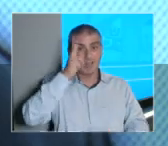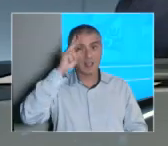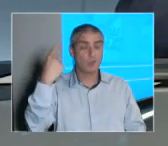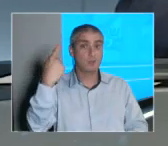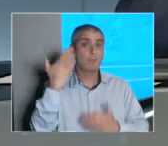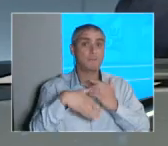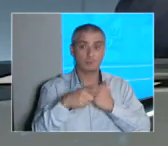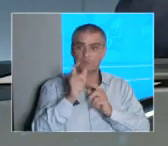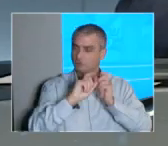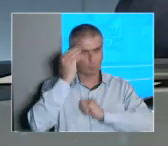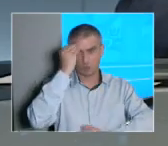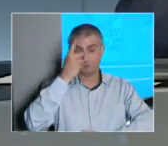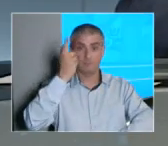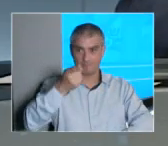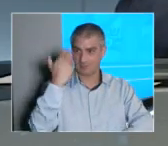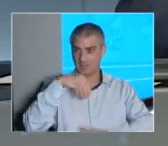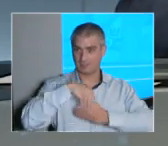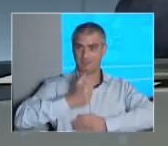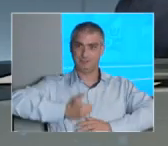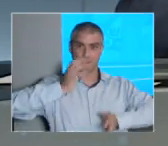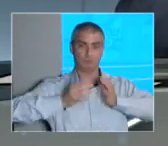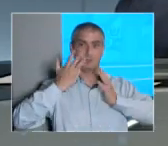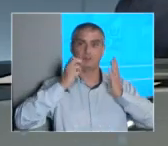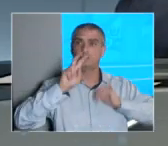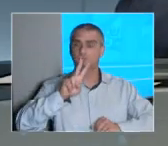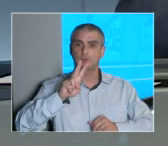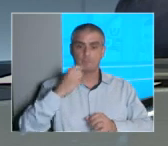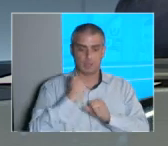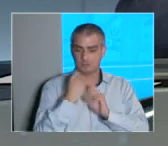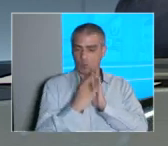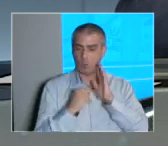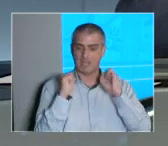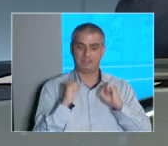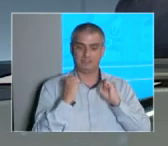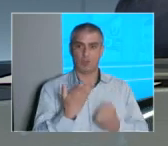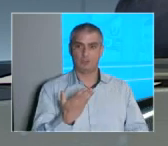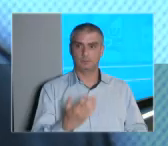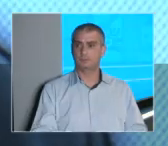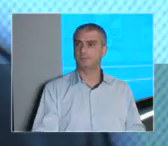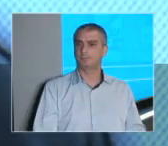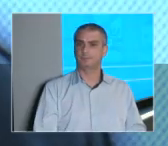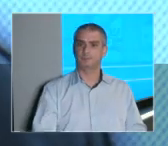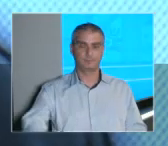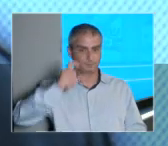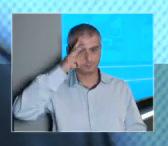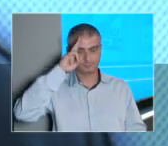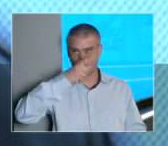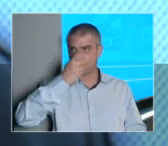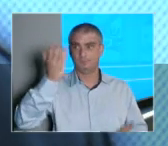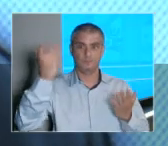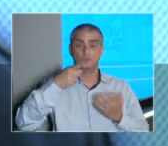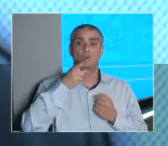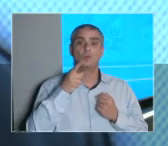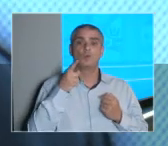שהליכוד בסופו של דבר, אנשים לא זוכרים את זה, אבל אתה קיינת כשר המשפטים ב-92, העביר את חוקי היסוד. תראה, מנחם בגין, מורנו